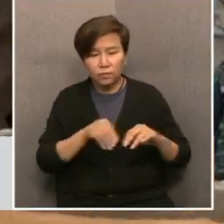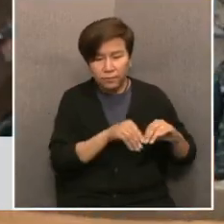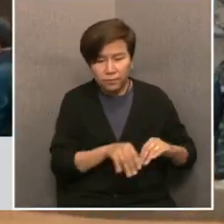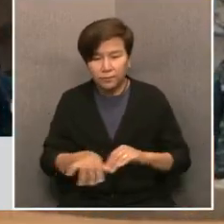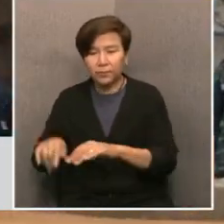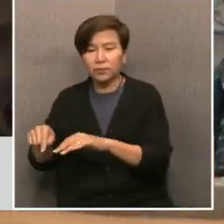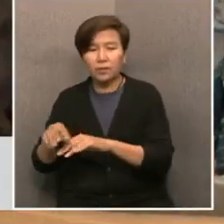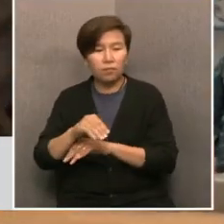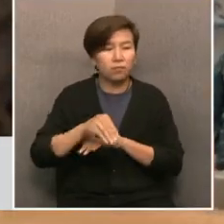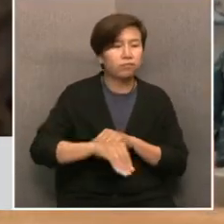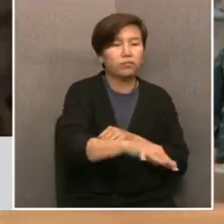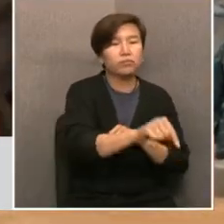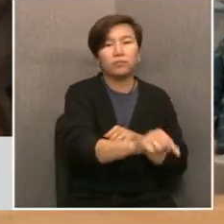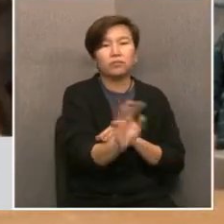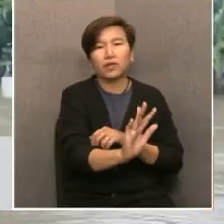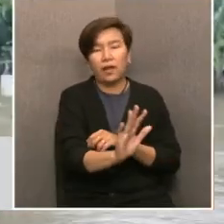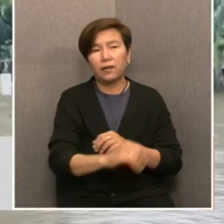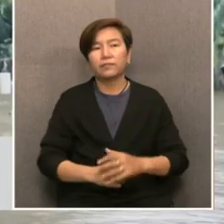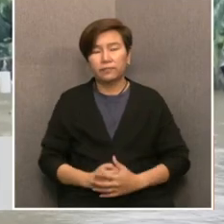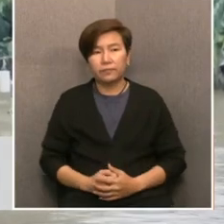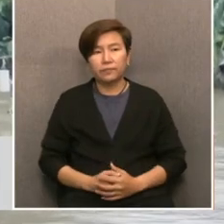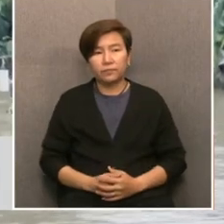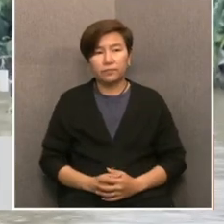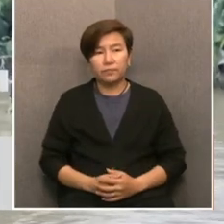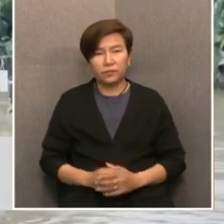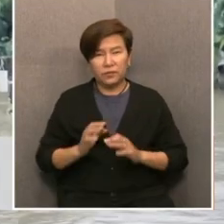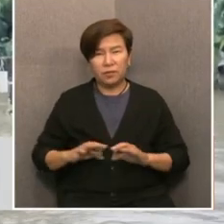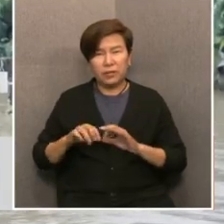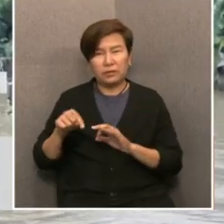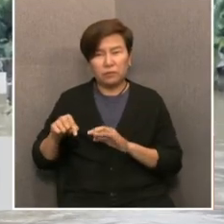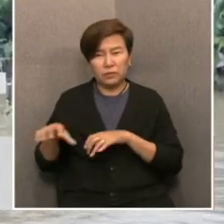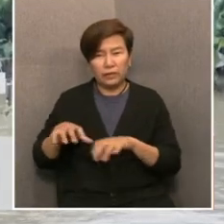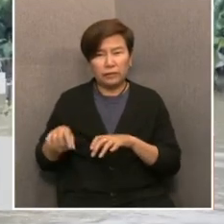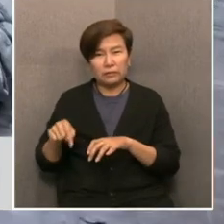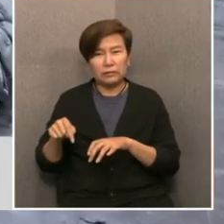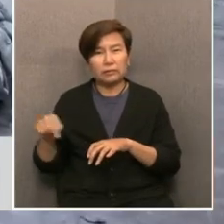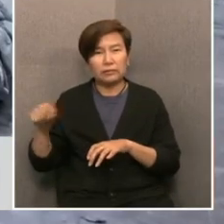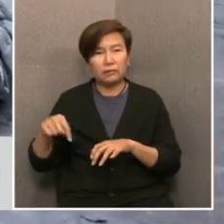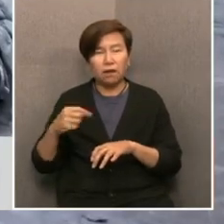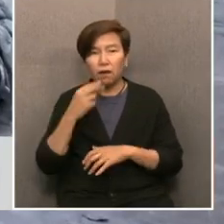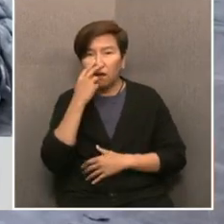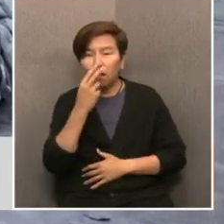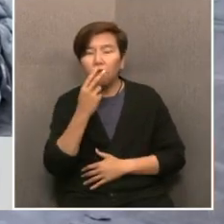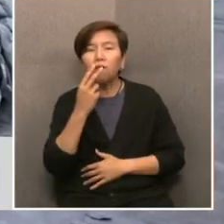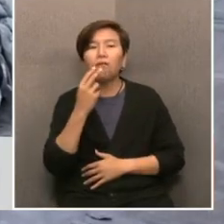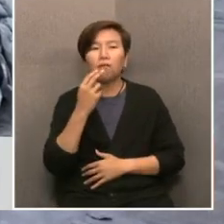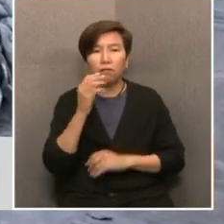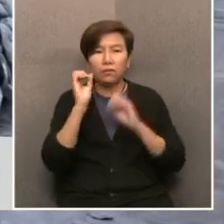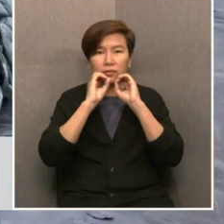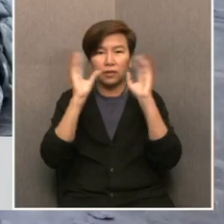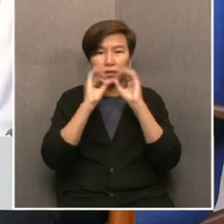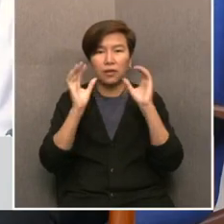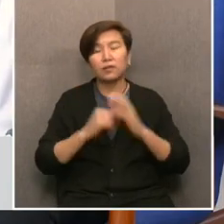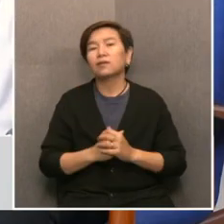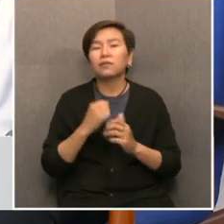ออกสู่พื้นที่หน่วงน้ำหรือพื้นที่เก็บกักน้ำที่บอกไว้ว่าเราจะต้องมีอยู ่เท่าที่ฟังจากอาจารย์พูดแล้วเนี่ยเห็นภาพชัดเจนว่าคือในบางครั้งเนี่ยเราไม่ส